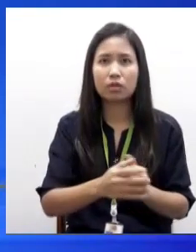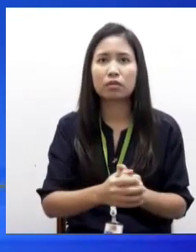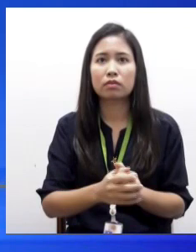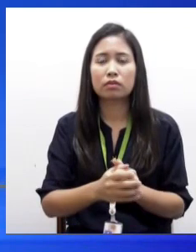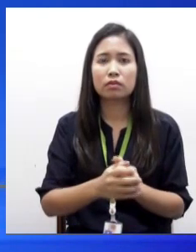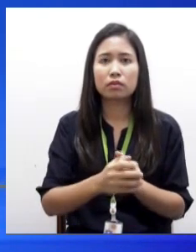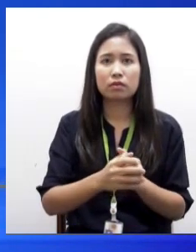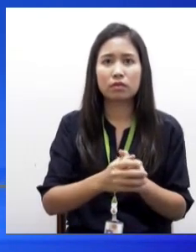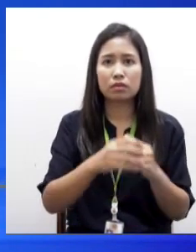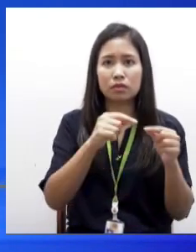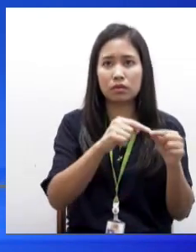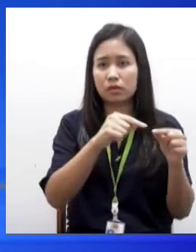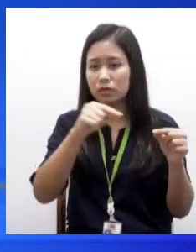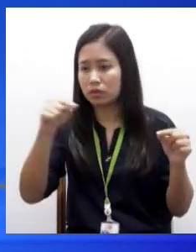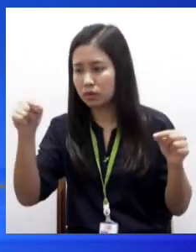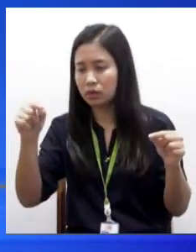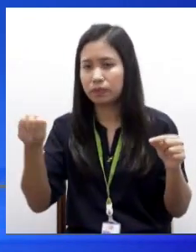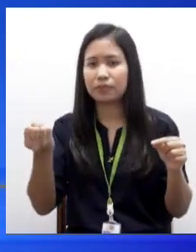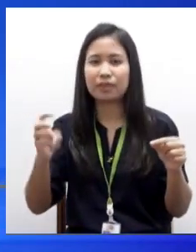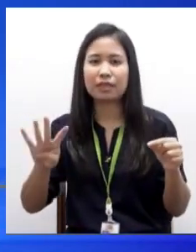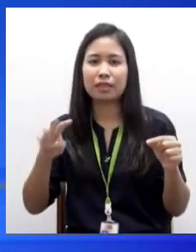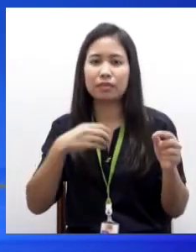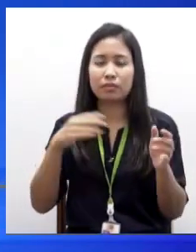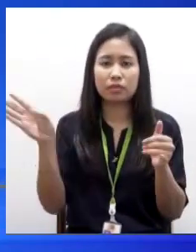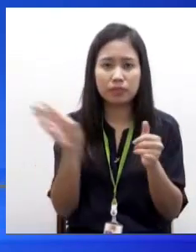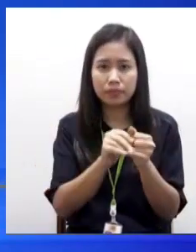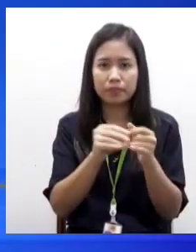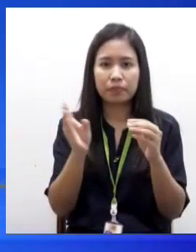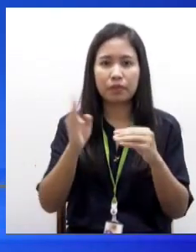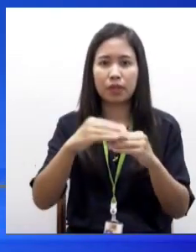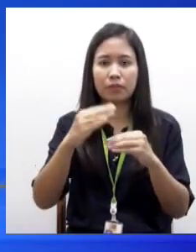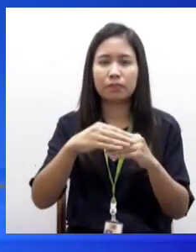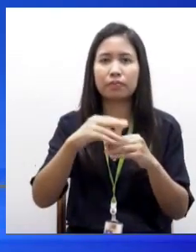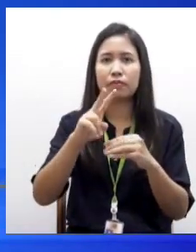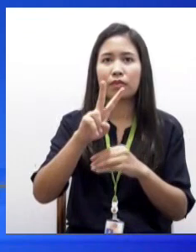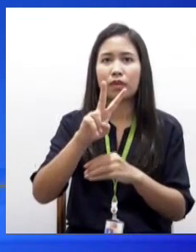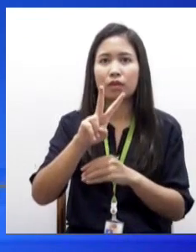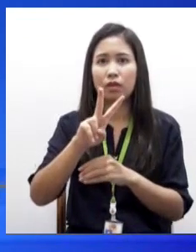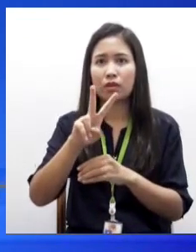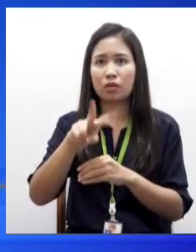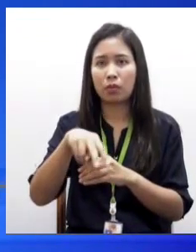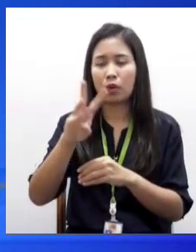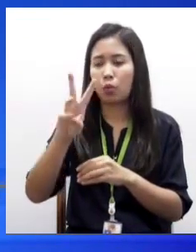คนหนึ่งสัปดาห์ถัดมาครับถึงวันที่ 14เมษายนเรามีผู้ติดเชื้อเพิ่มขึ้น2613